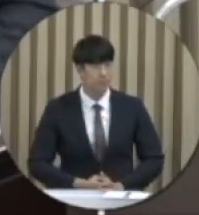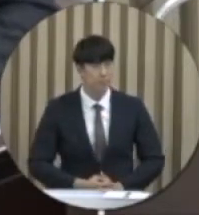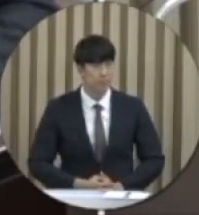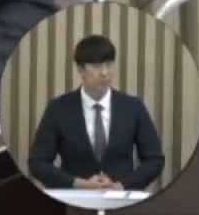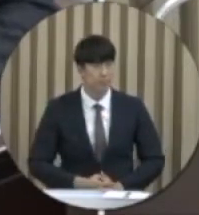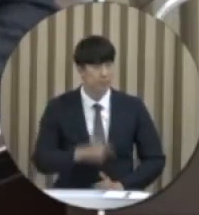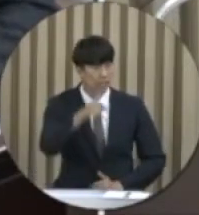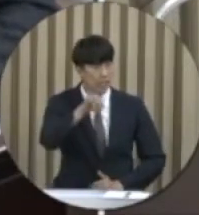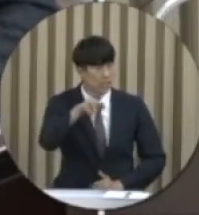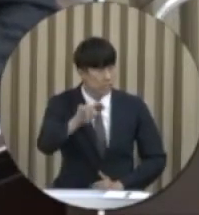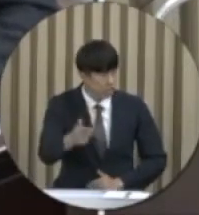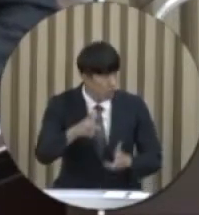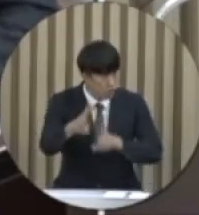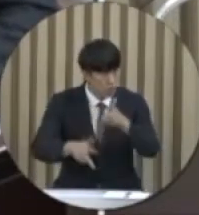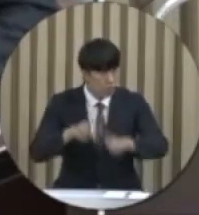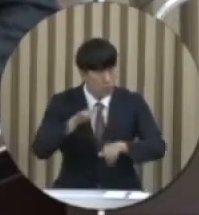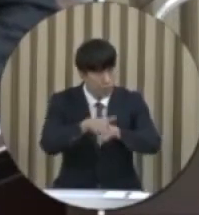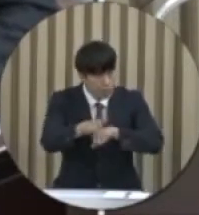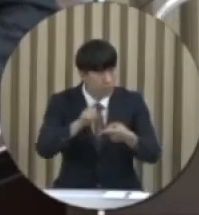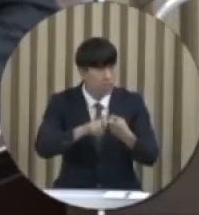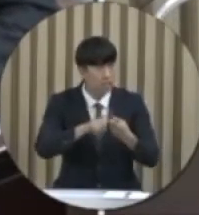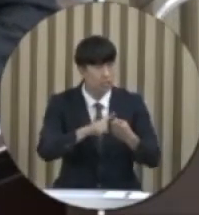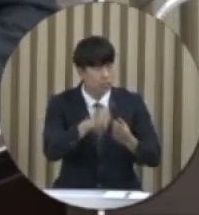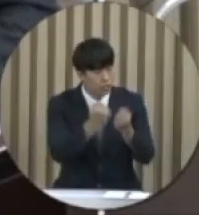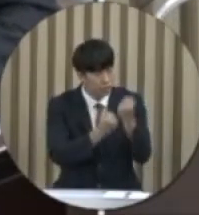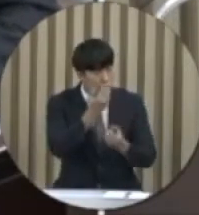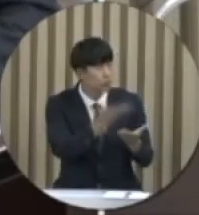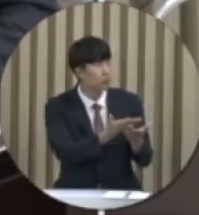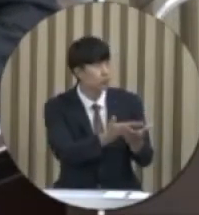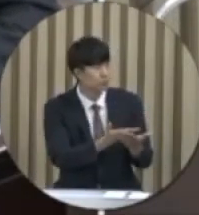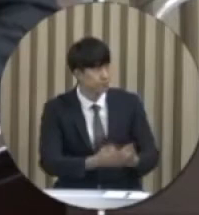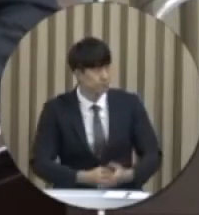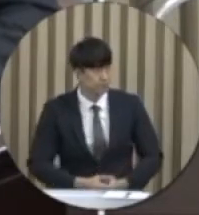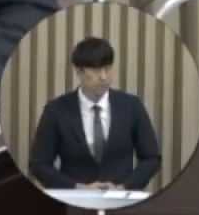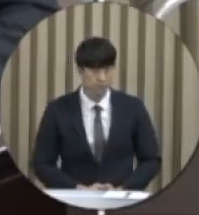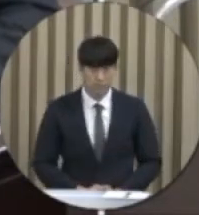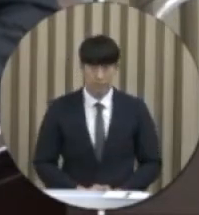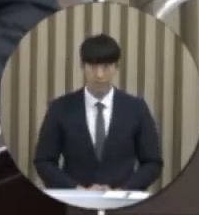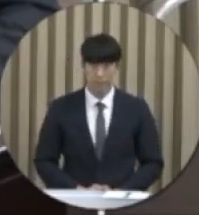기산지구 사업 방식에 대해서 좀 말씀 좀 부탁드리겠습니다.